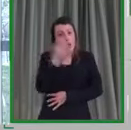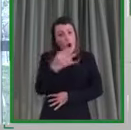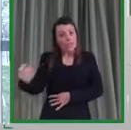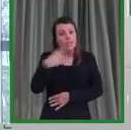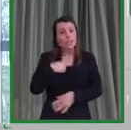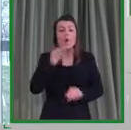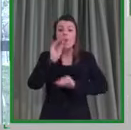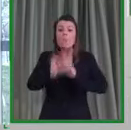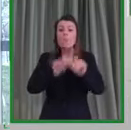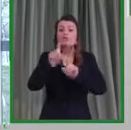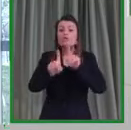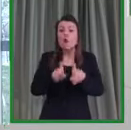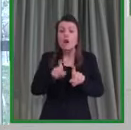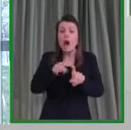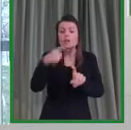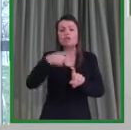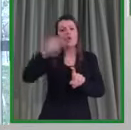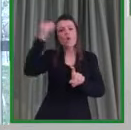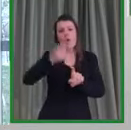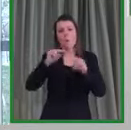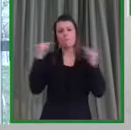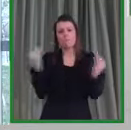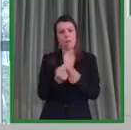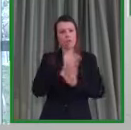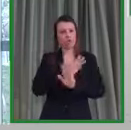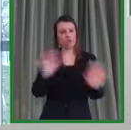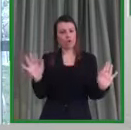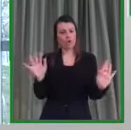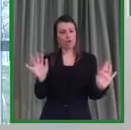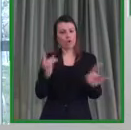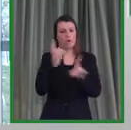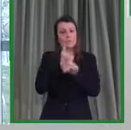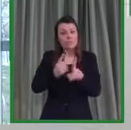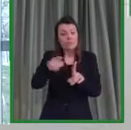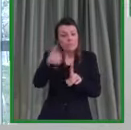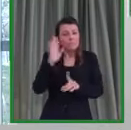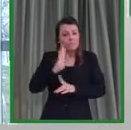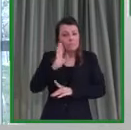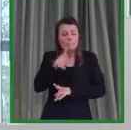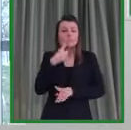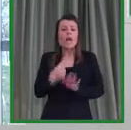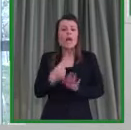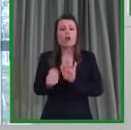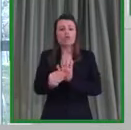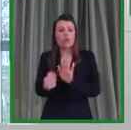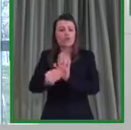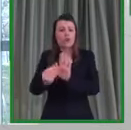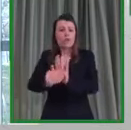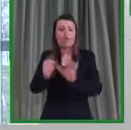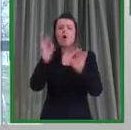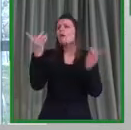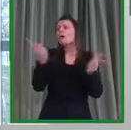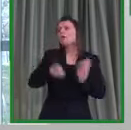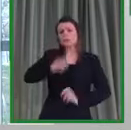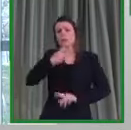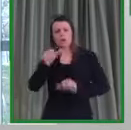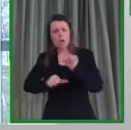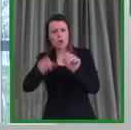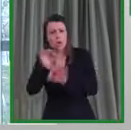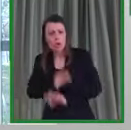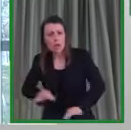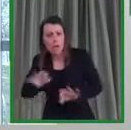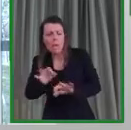ricordiamo ancora che deve essere aggiornato aggiornato lo anche se non cambiano i sintomi anche se non cambia la vostra condizione